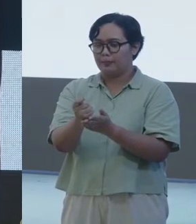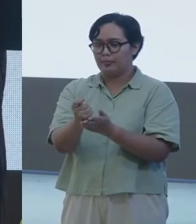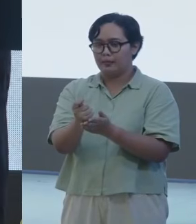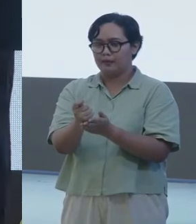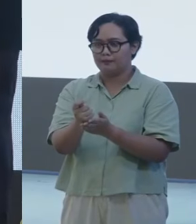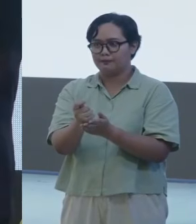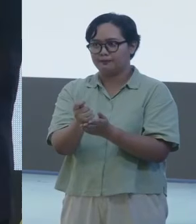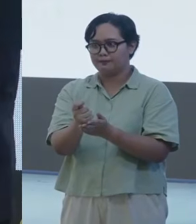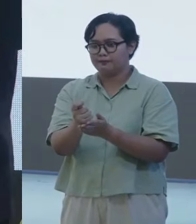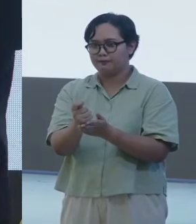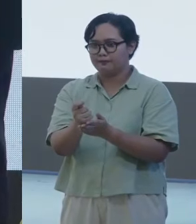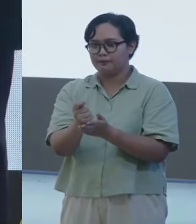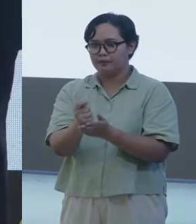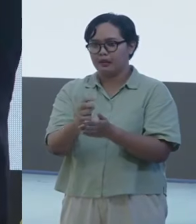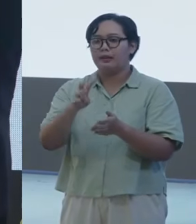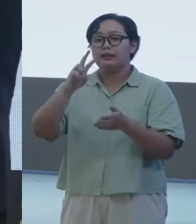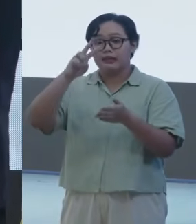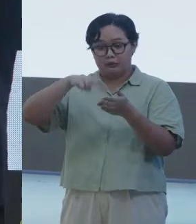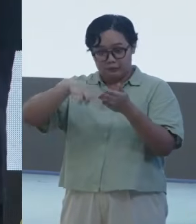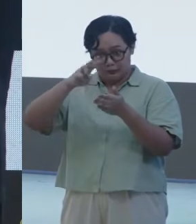natin